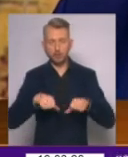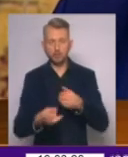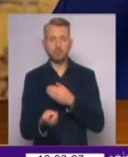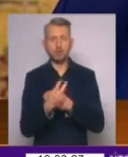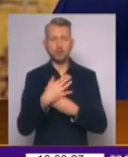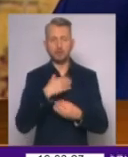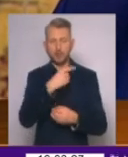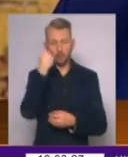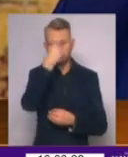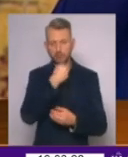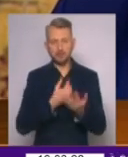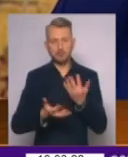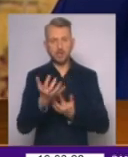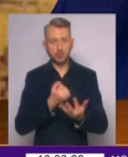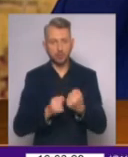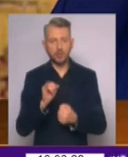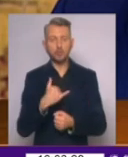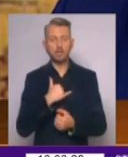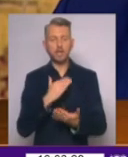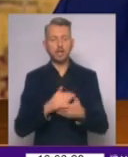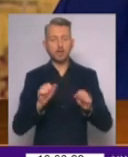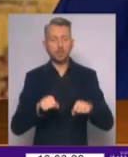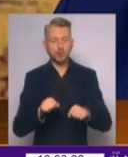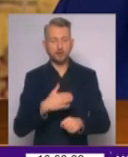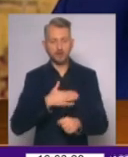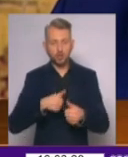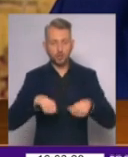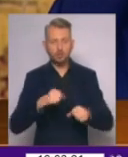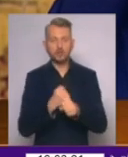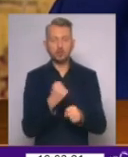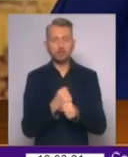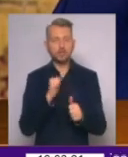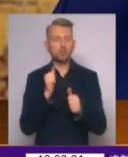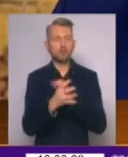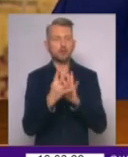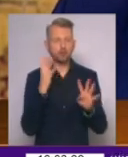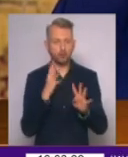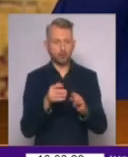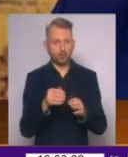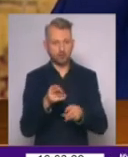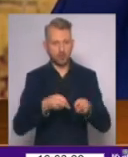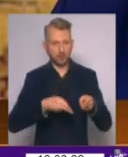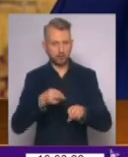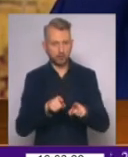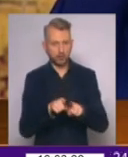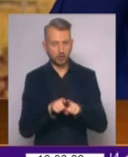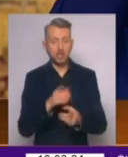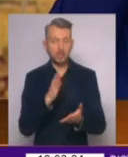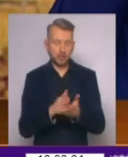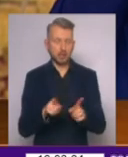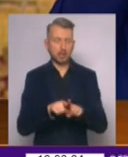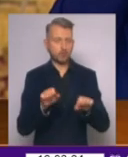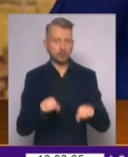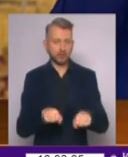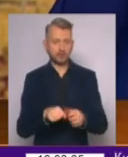мій особистий прийом, і в нас є можливість нашої комісії зробити позачергову операцію таку. Є така можливість.